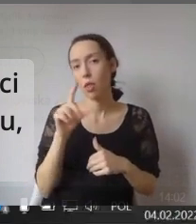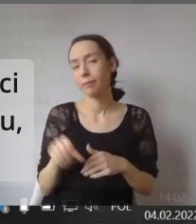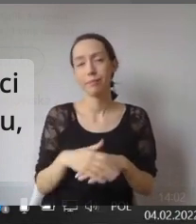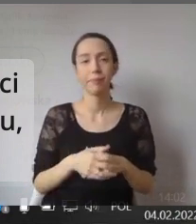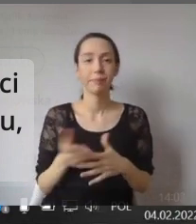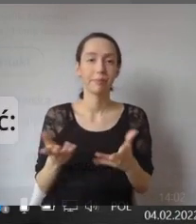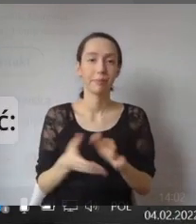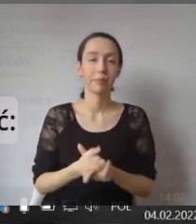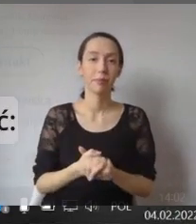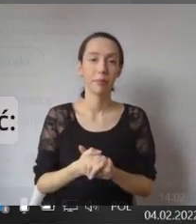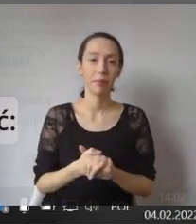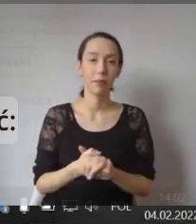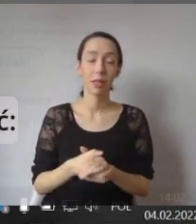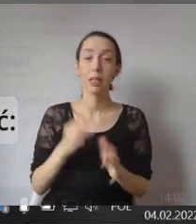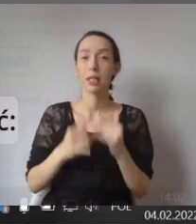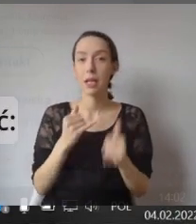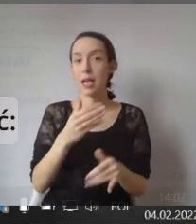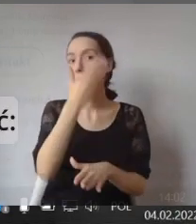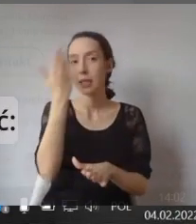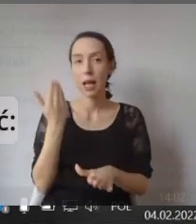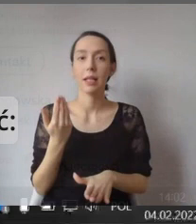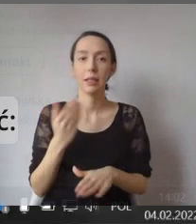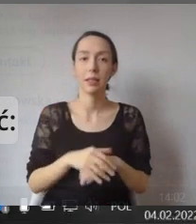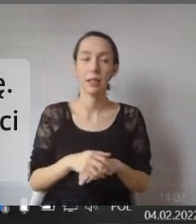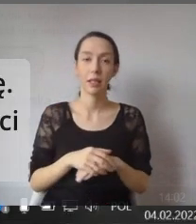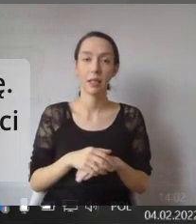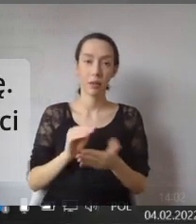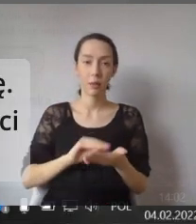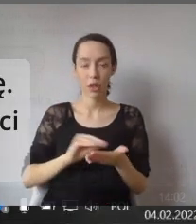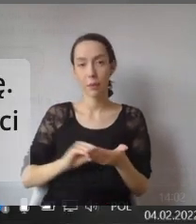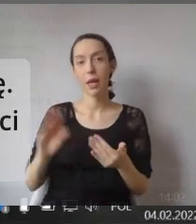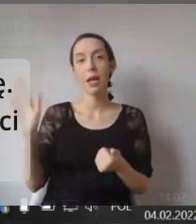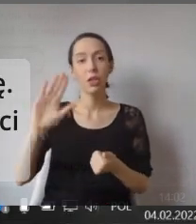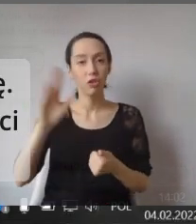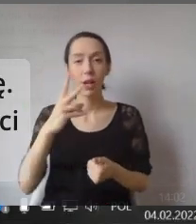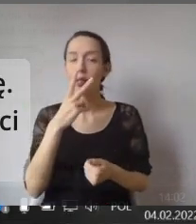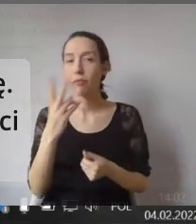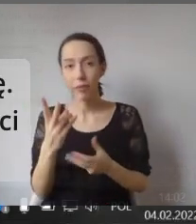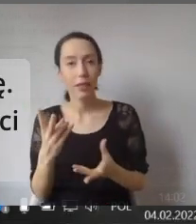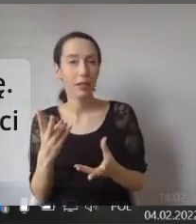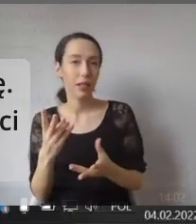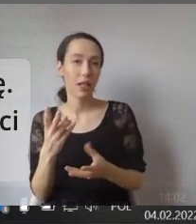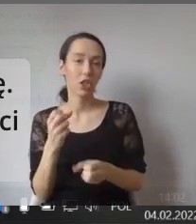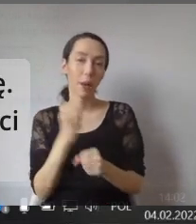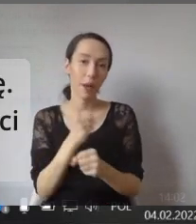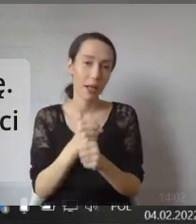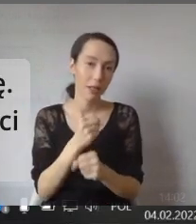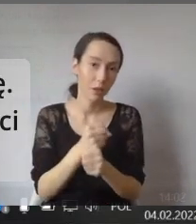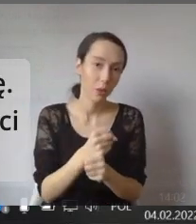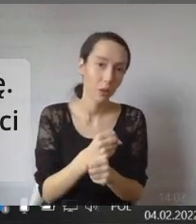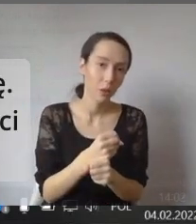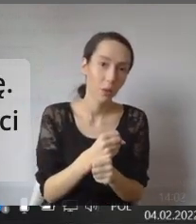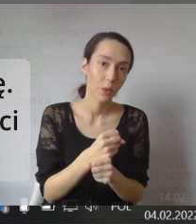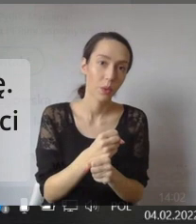tam. Jeżeli kogoś nie znacie, no to można na przykład napisać: cześć, widzę, że pracujesz w branży, którą